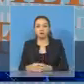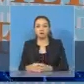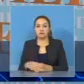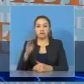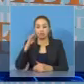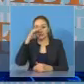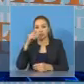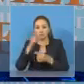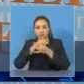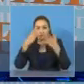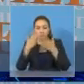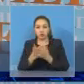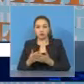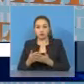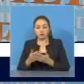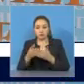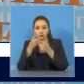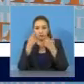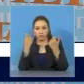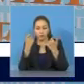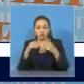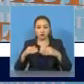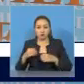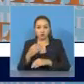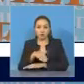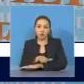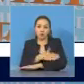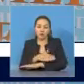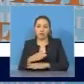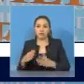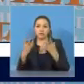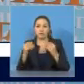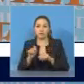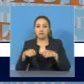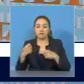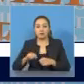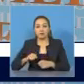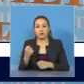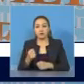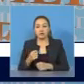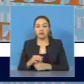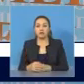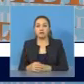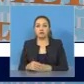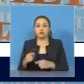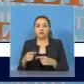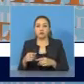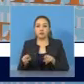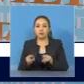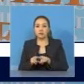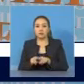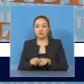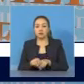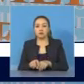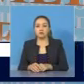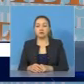Родителям сообщили, что идут гулять на день рождения. Одна сказала, что идет подружке на день рождения, другая также сказала, что